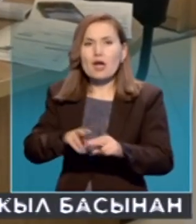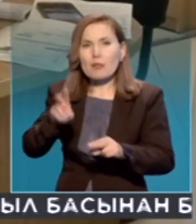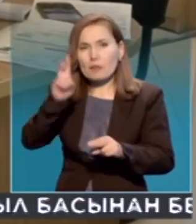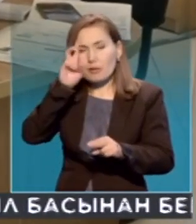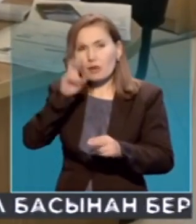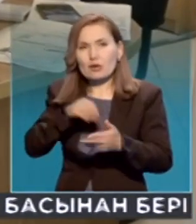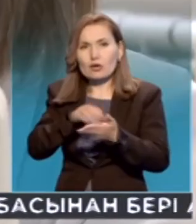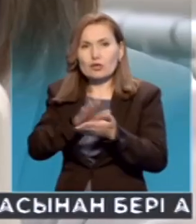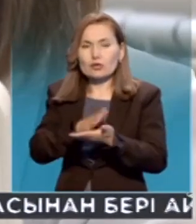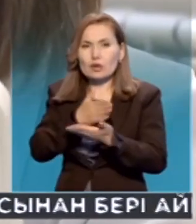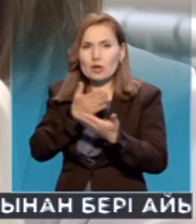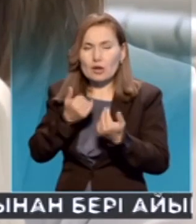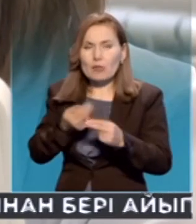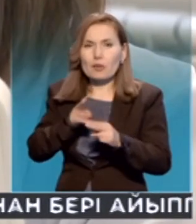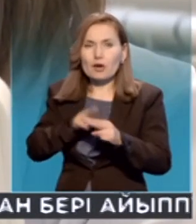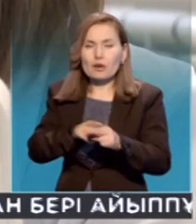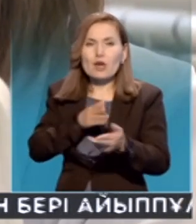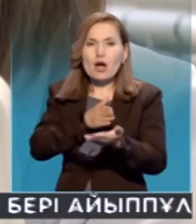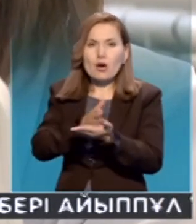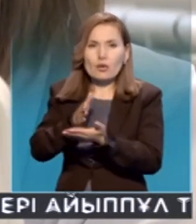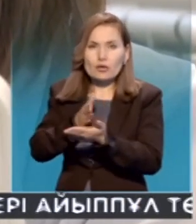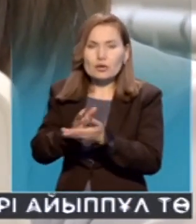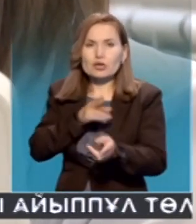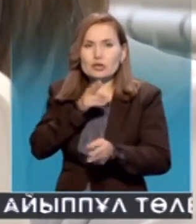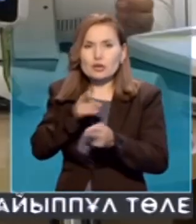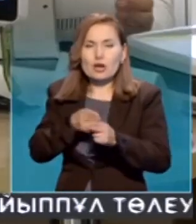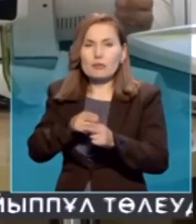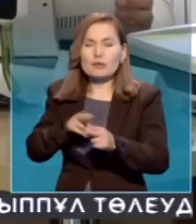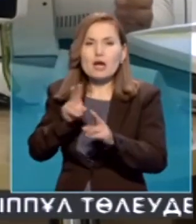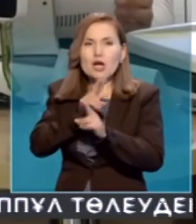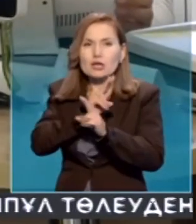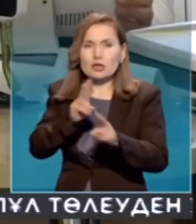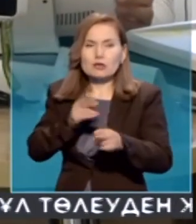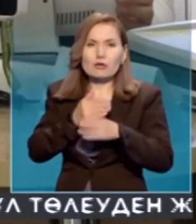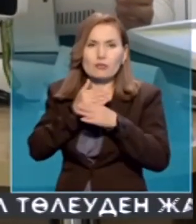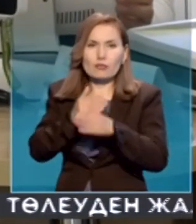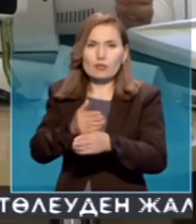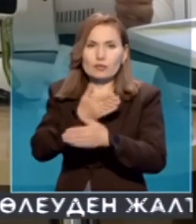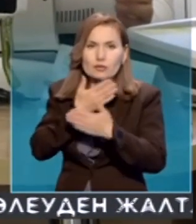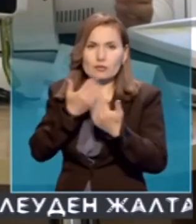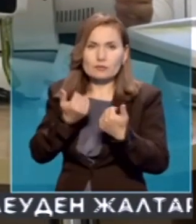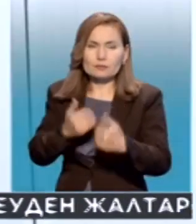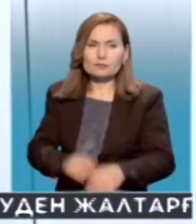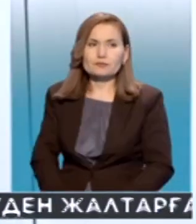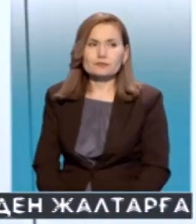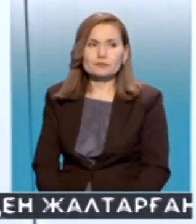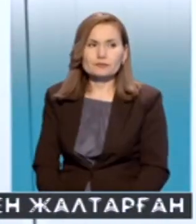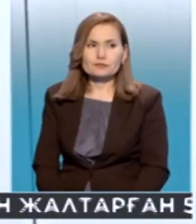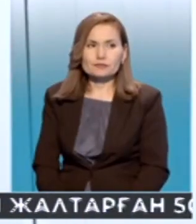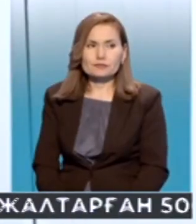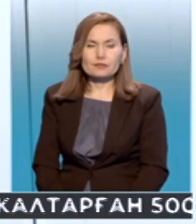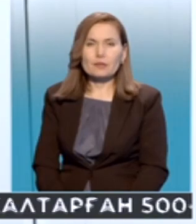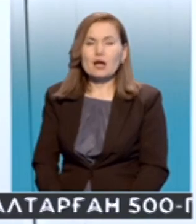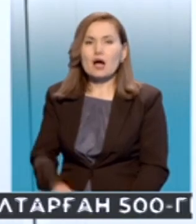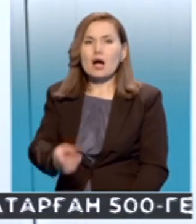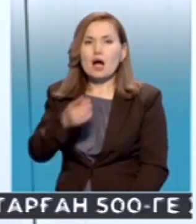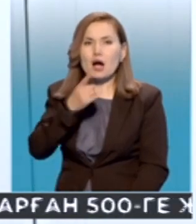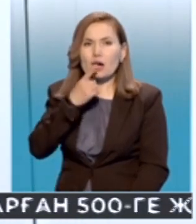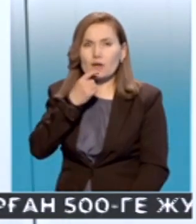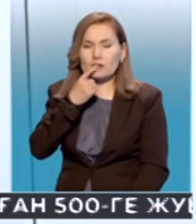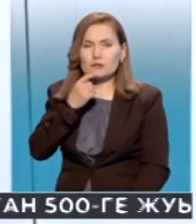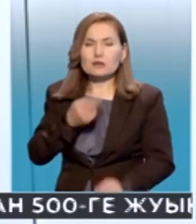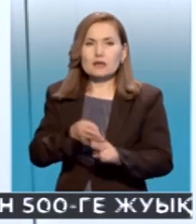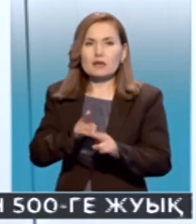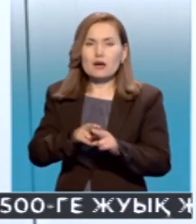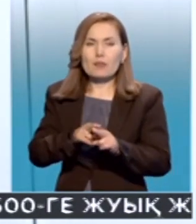алмаған. Бүгінде бірнеше мекеменің табалдырығын тоздырса да, ешкім мәселенің қалай шешілетінін нақты айта алмады. Қызыл паспорты қолында болған жағдайда